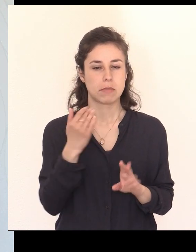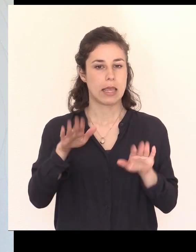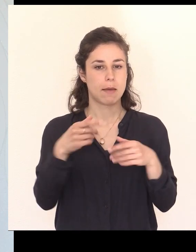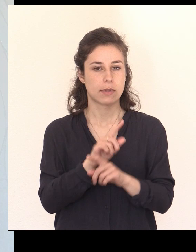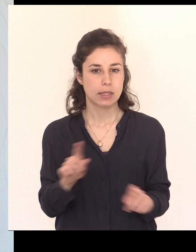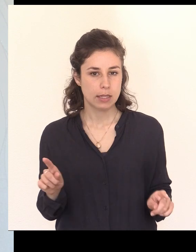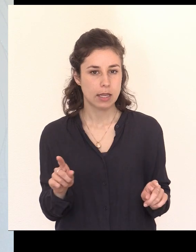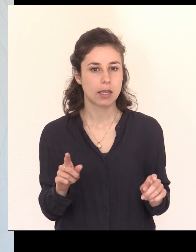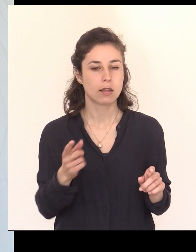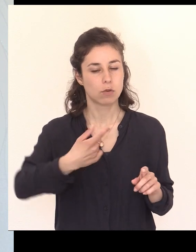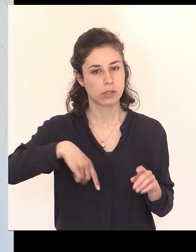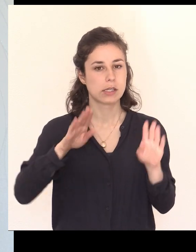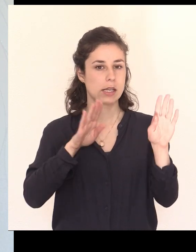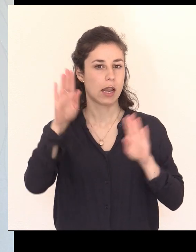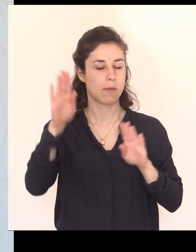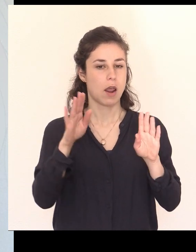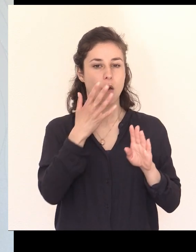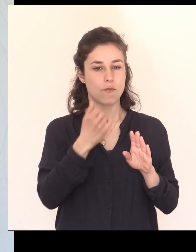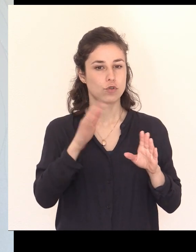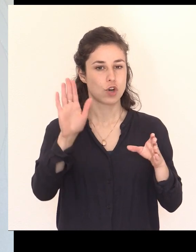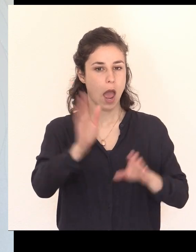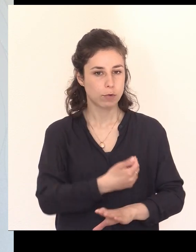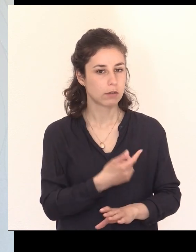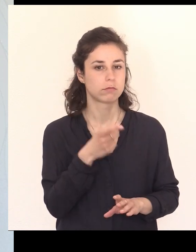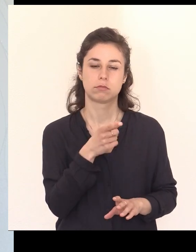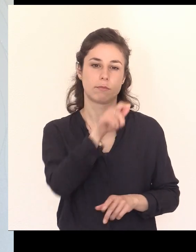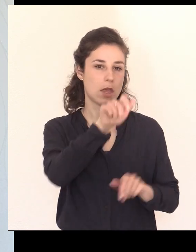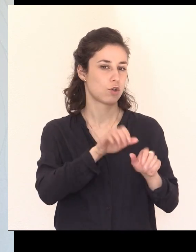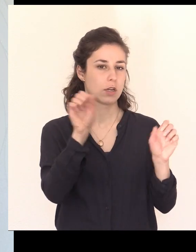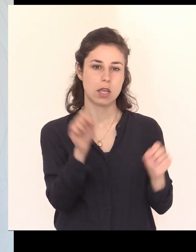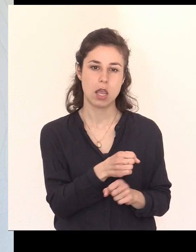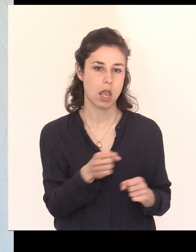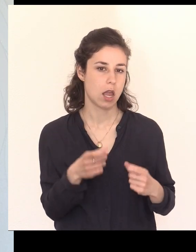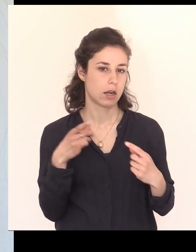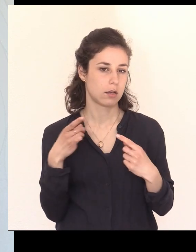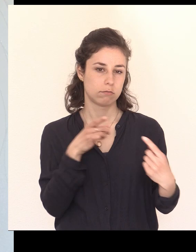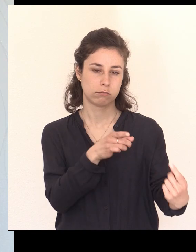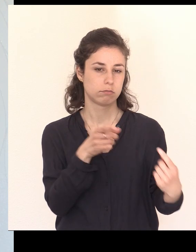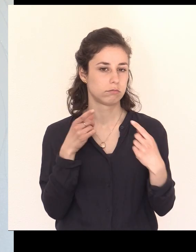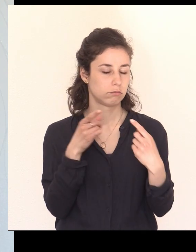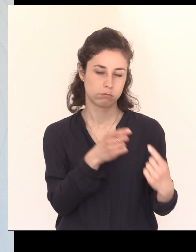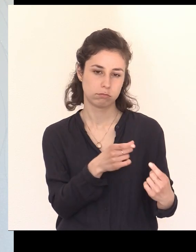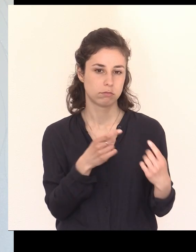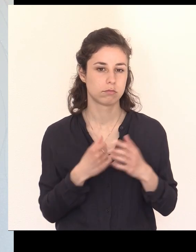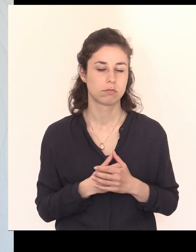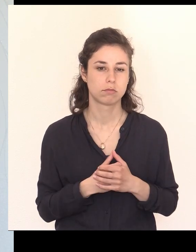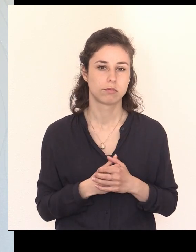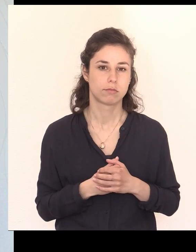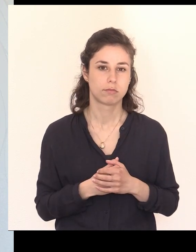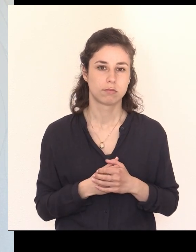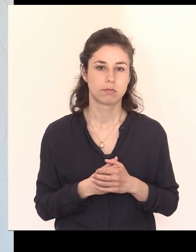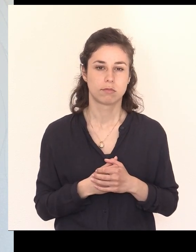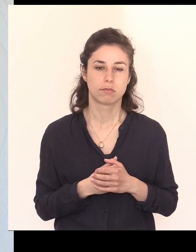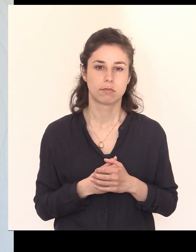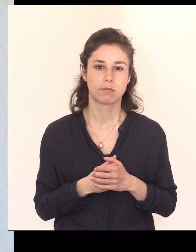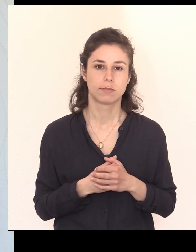die unsere Demokratie abschaffen wollen und dafür ein totalitäres Regime einführen